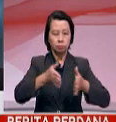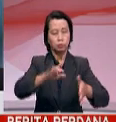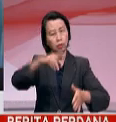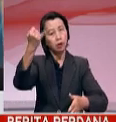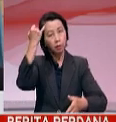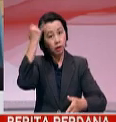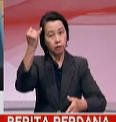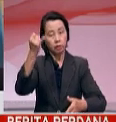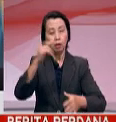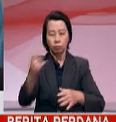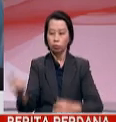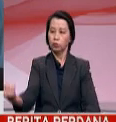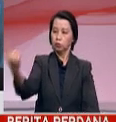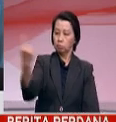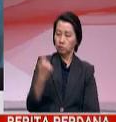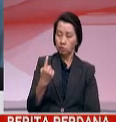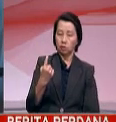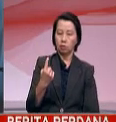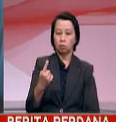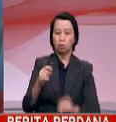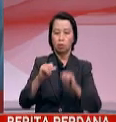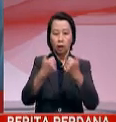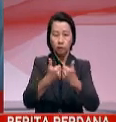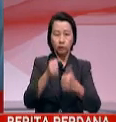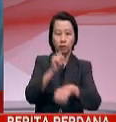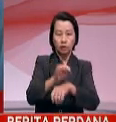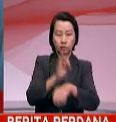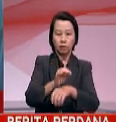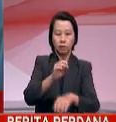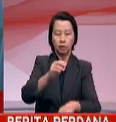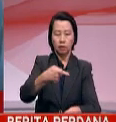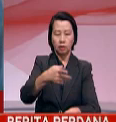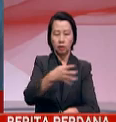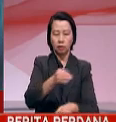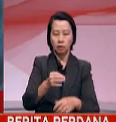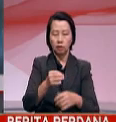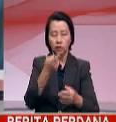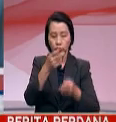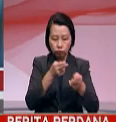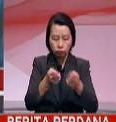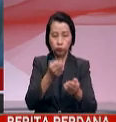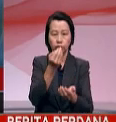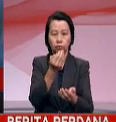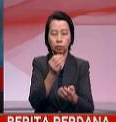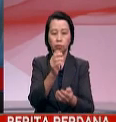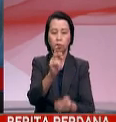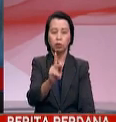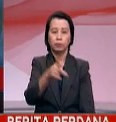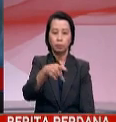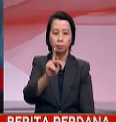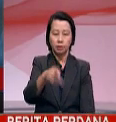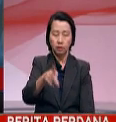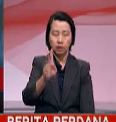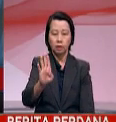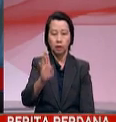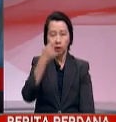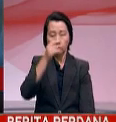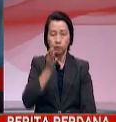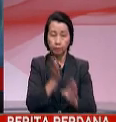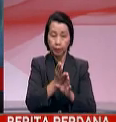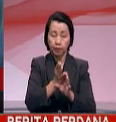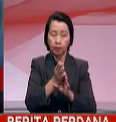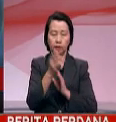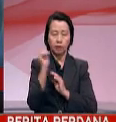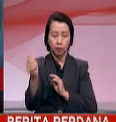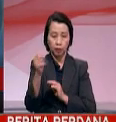boleh approach AKPK, agensi kaunseling dan pengurusan kredit, dan ataupun bank negara sendiri bagi